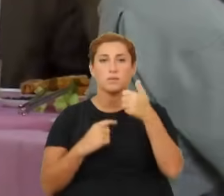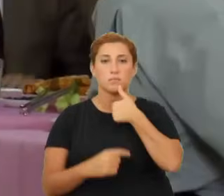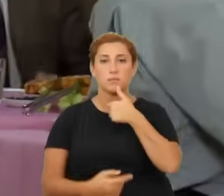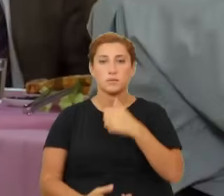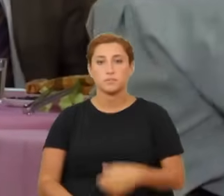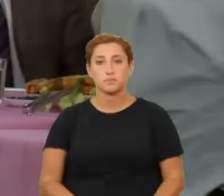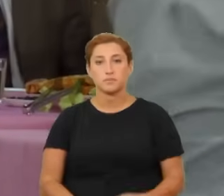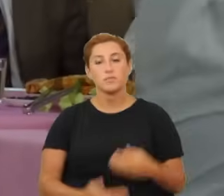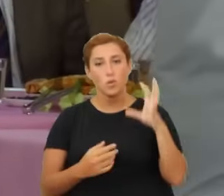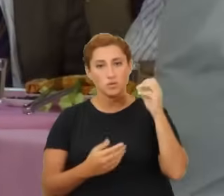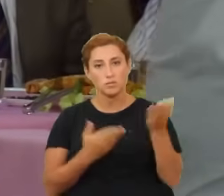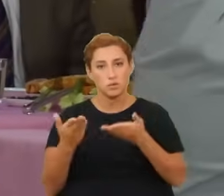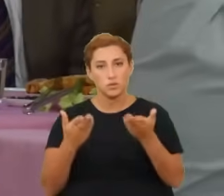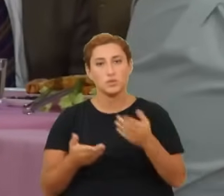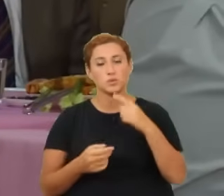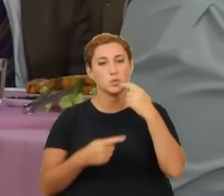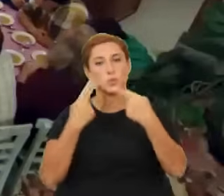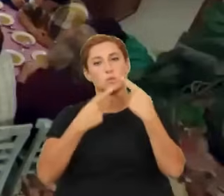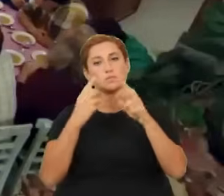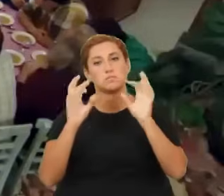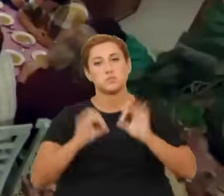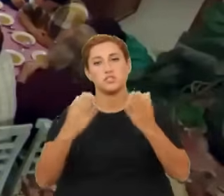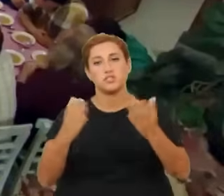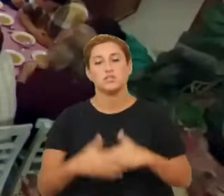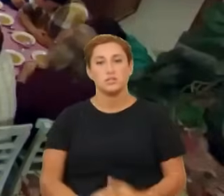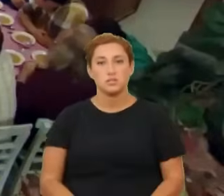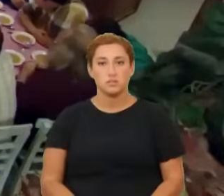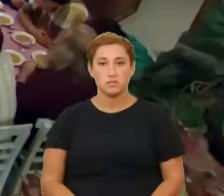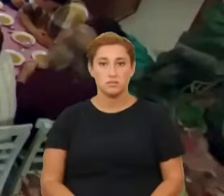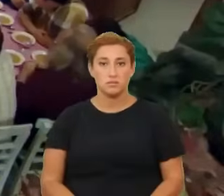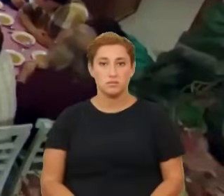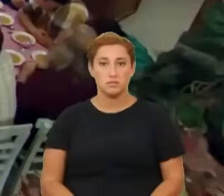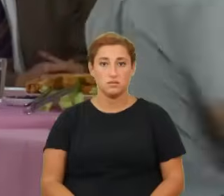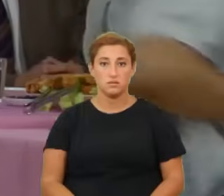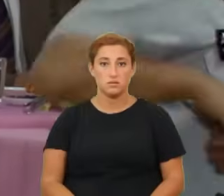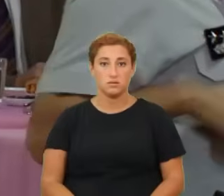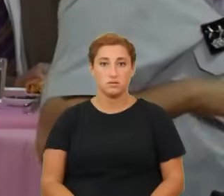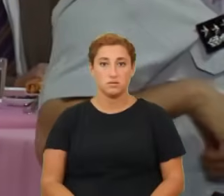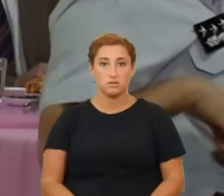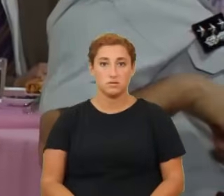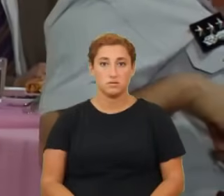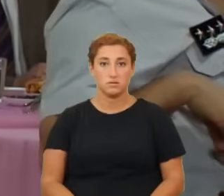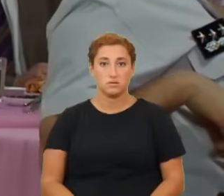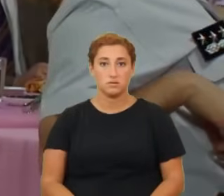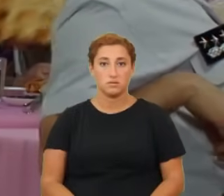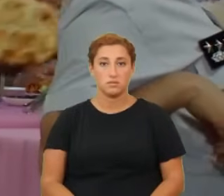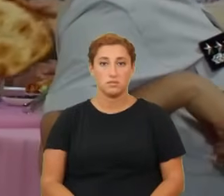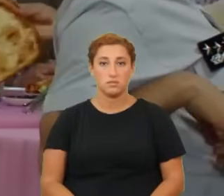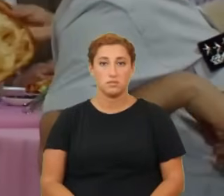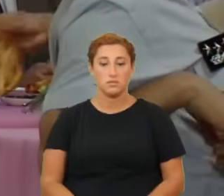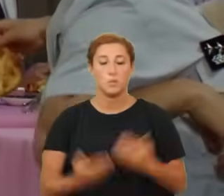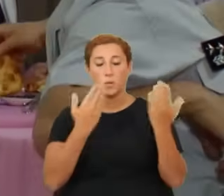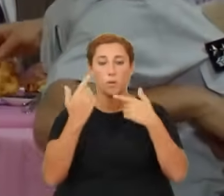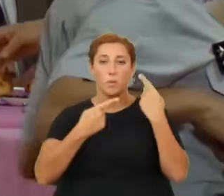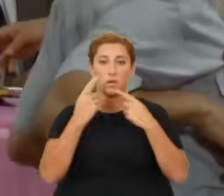hocam buyurun. Söz sizde artık. Euzu